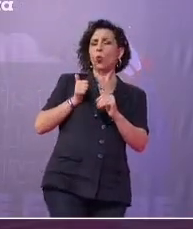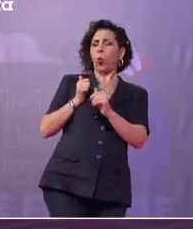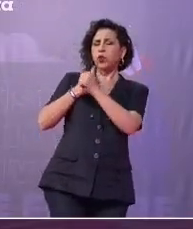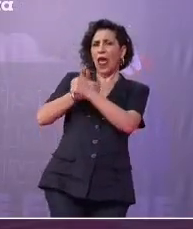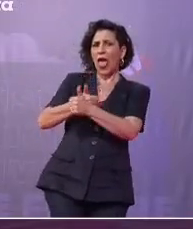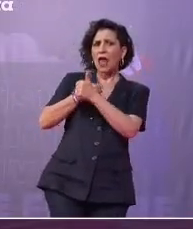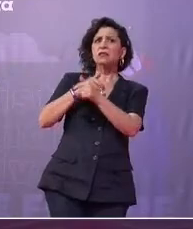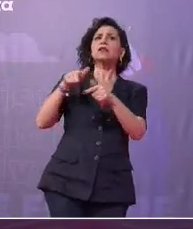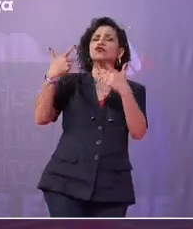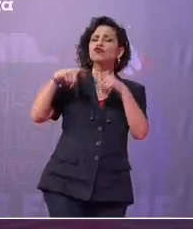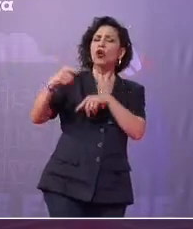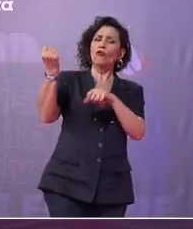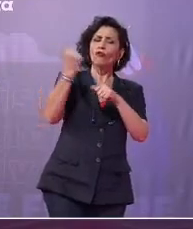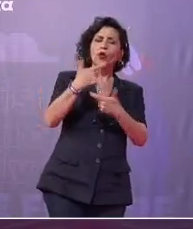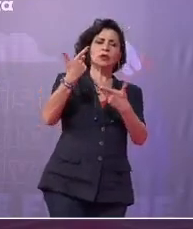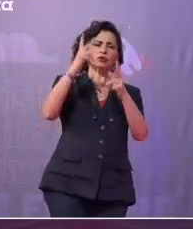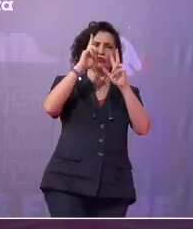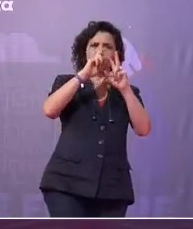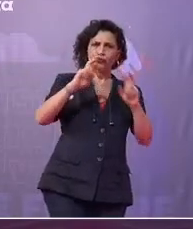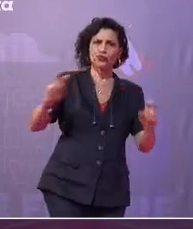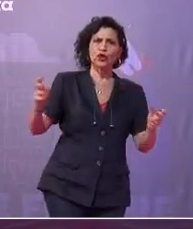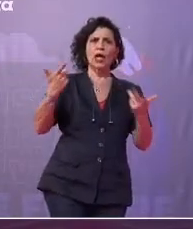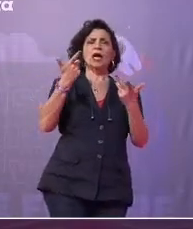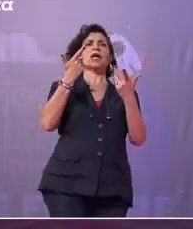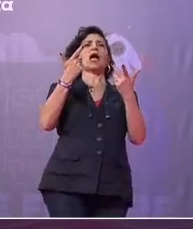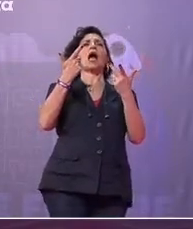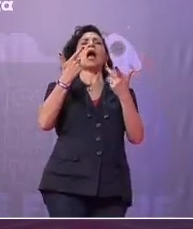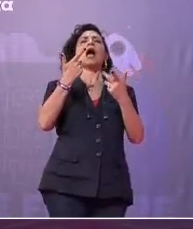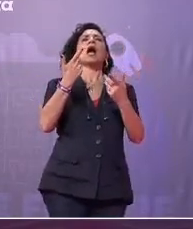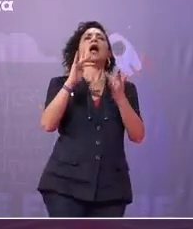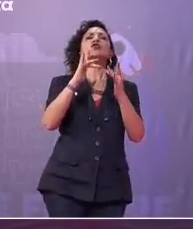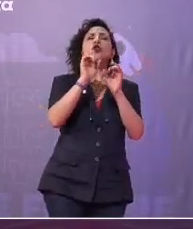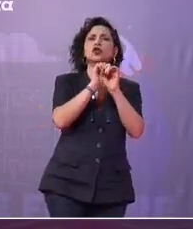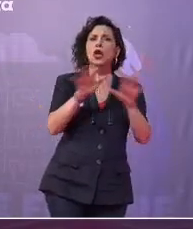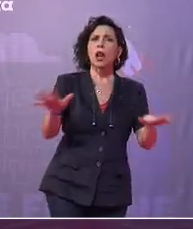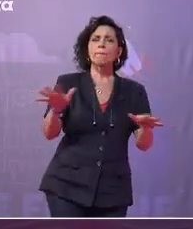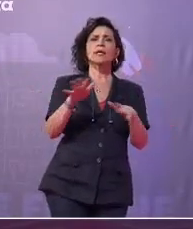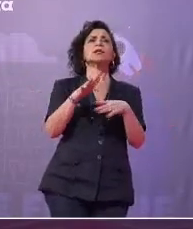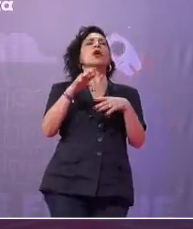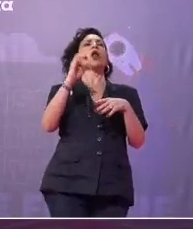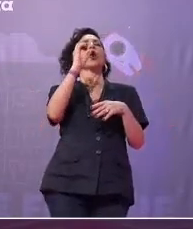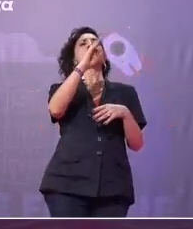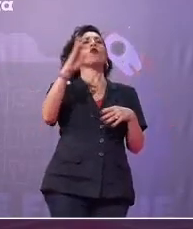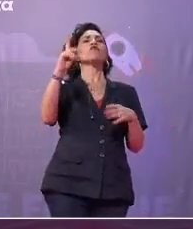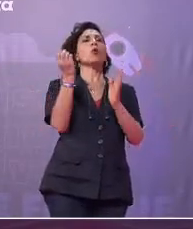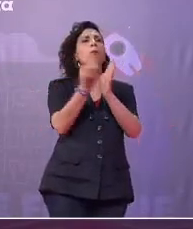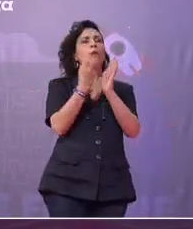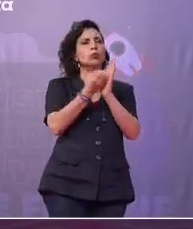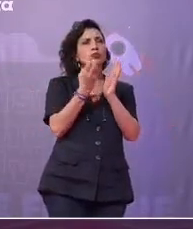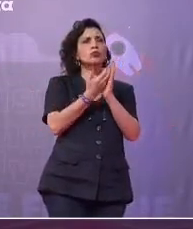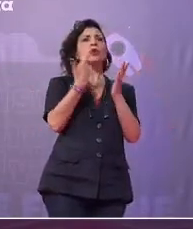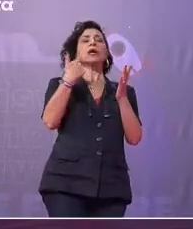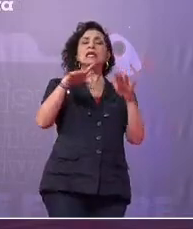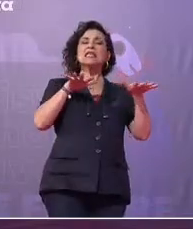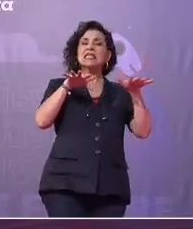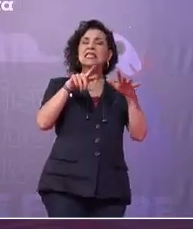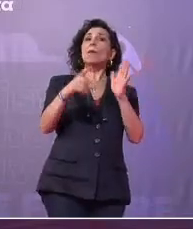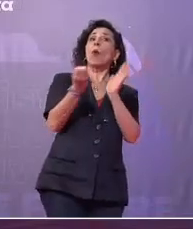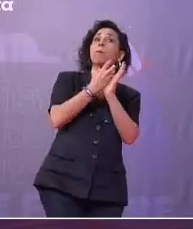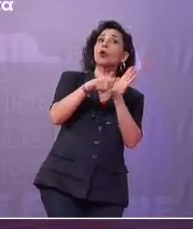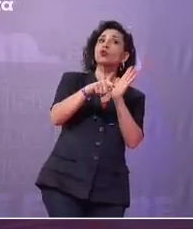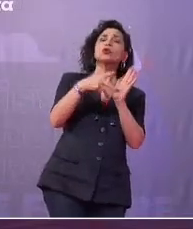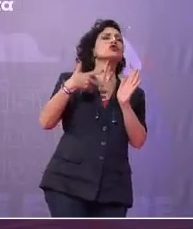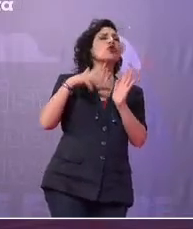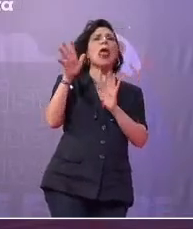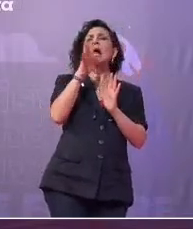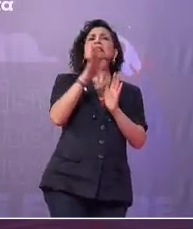ricerca social media software di produttività sistemi operativi in questi nove prodotti voi trovate un esempio di tutto